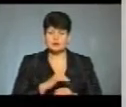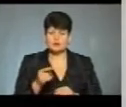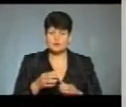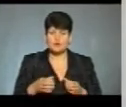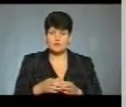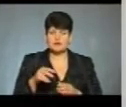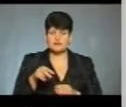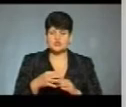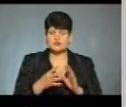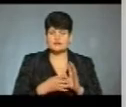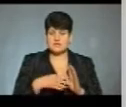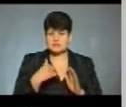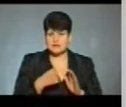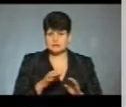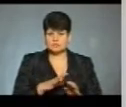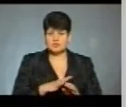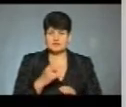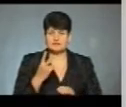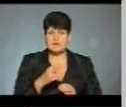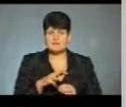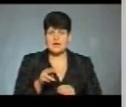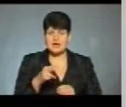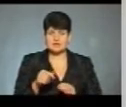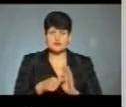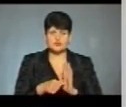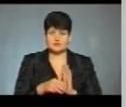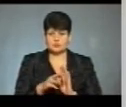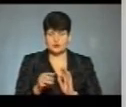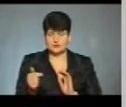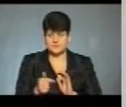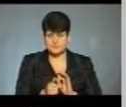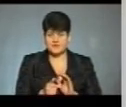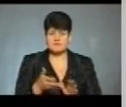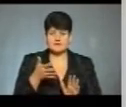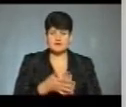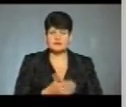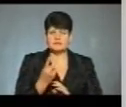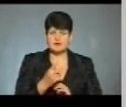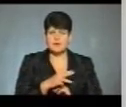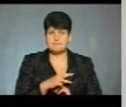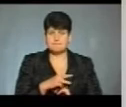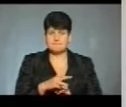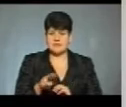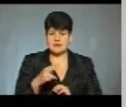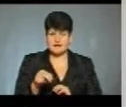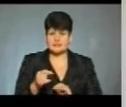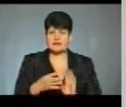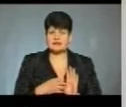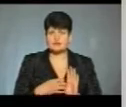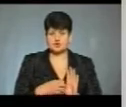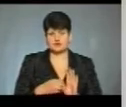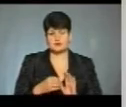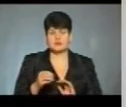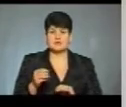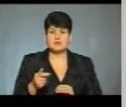на 2019 рік становили понад 2 мільярди 600 мільйонів гривень, видатки – 2 мільярди 900 мільйонів гривень. Більше про